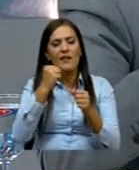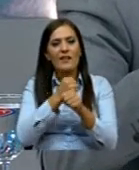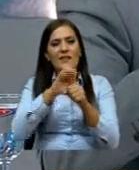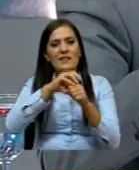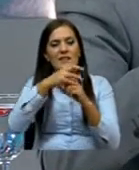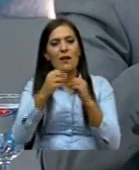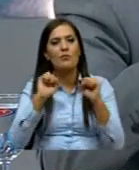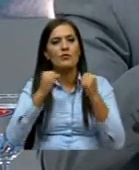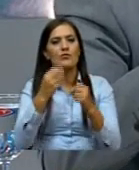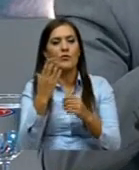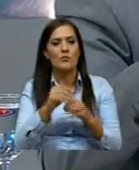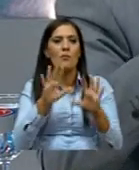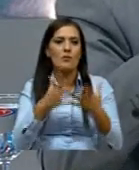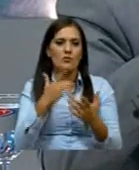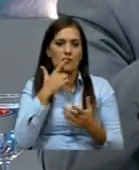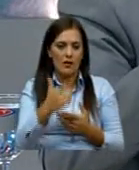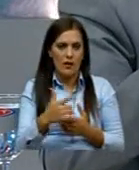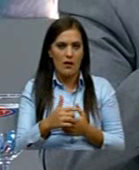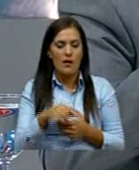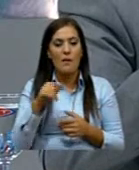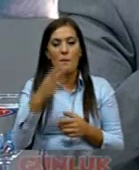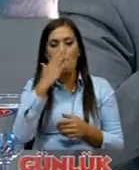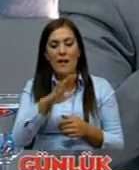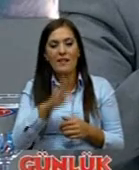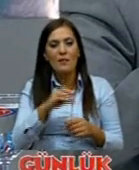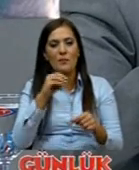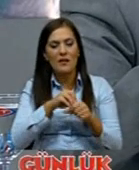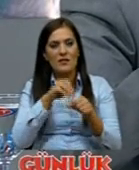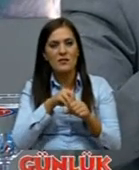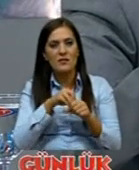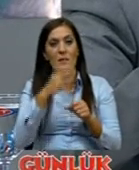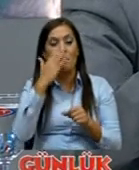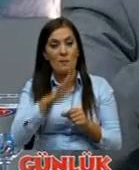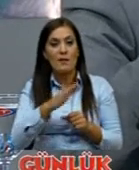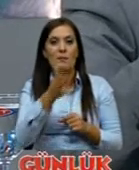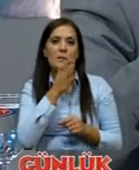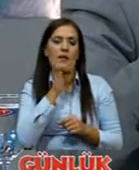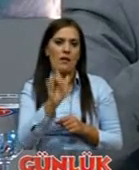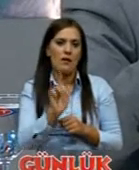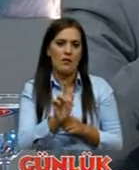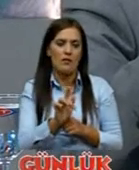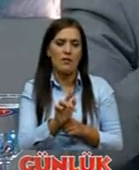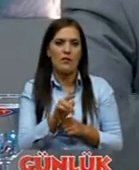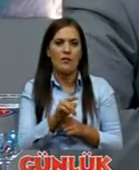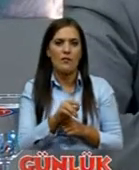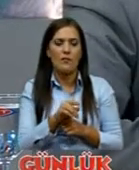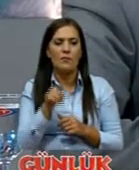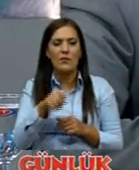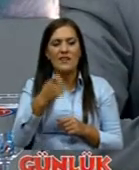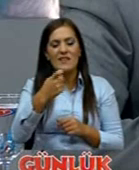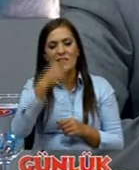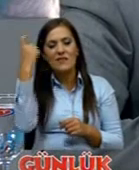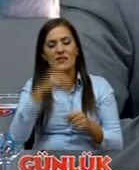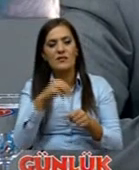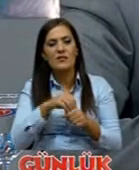Onun için bozulacak, yani, tabii ki. Bekletme noktasında bekletmeyi bilmek gerekir. Peki nasıl ısı, bekletilmesi gerekir? Isı